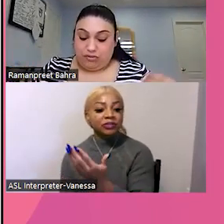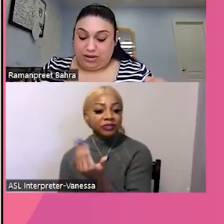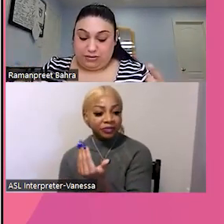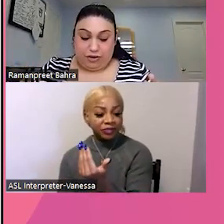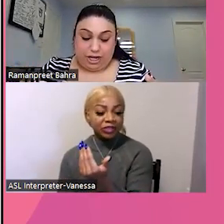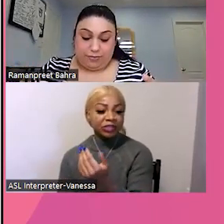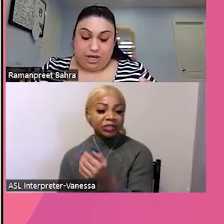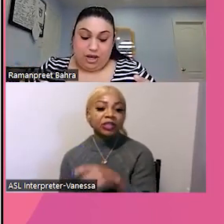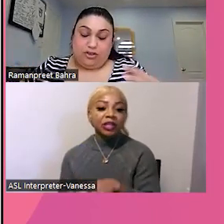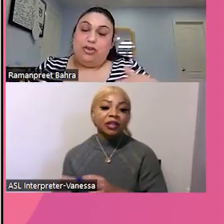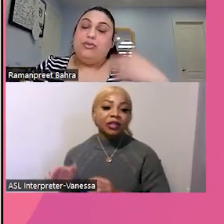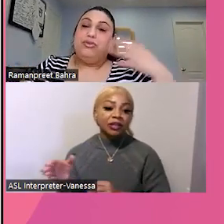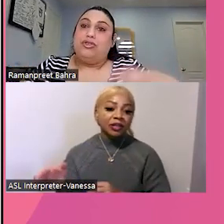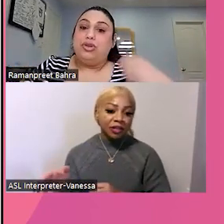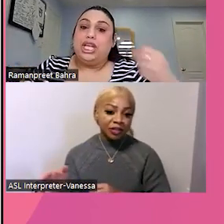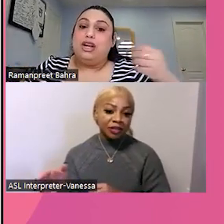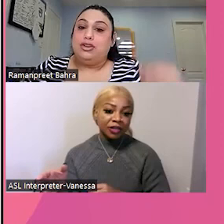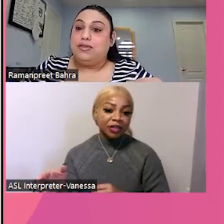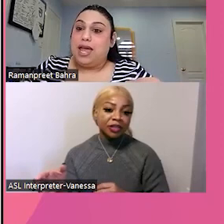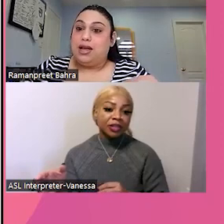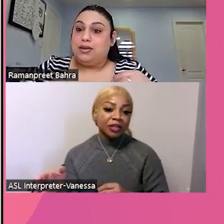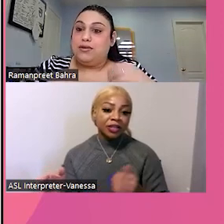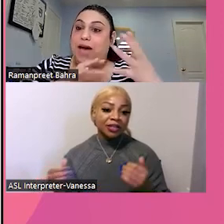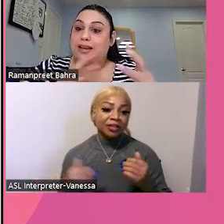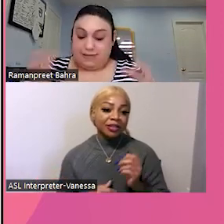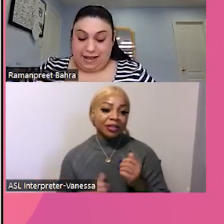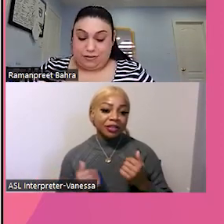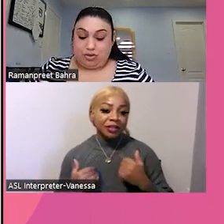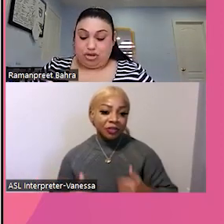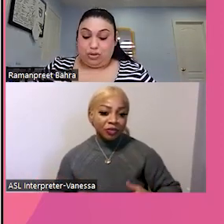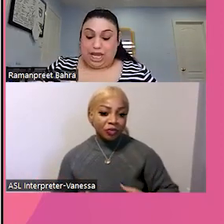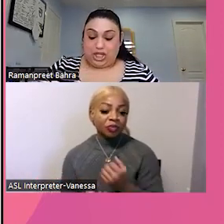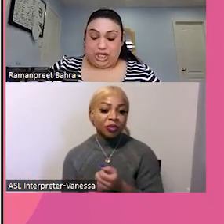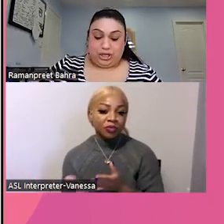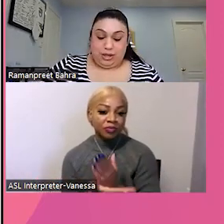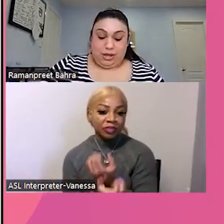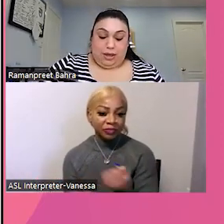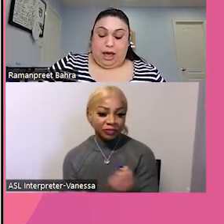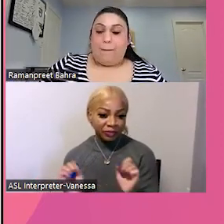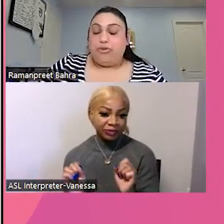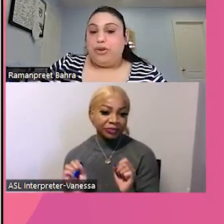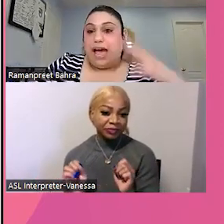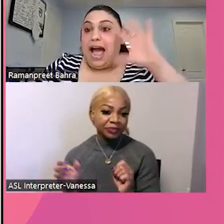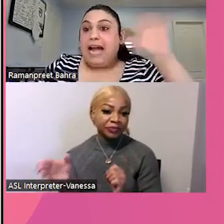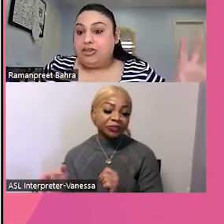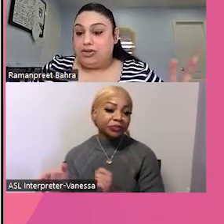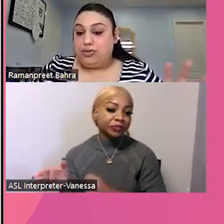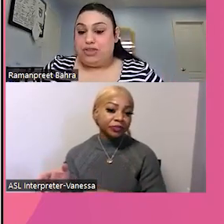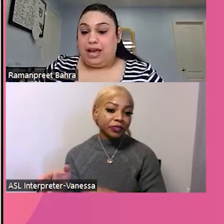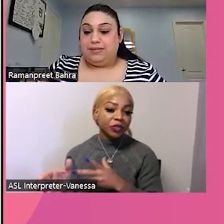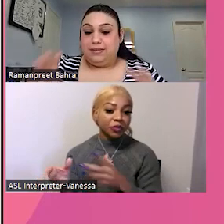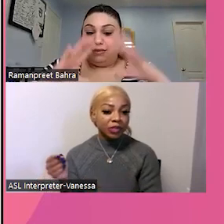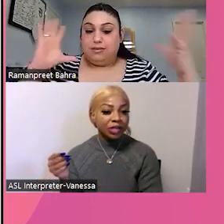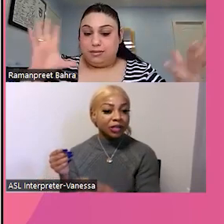Nous souhaitons donc élargir la portée de l'article 15 de la Charte des droits et libertés afin de